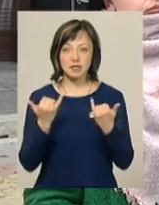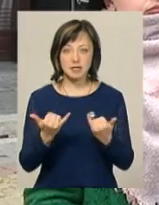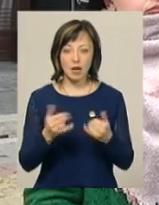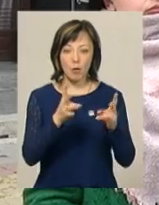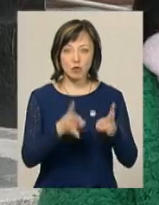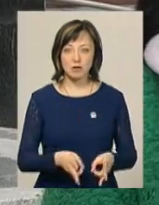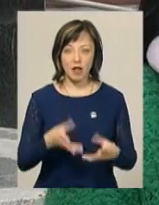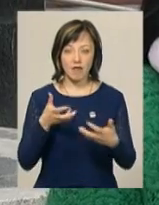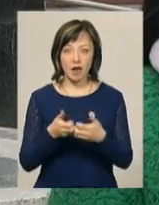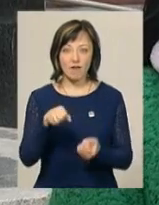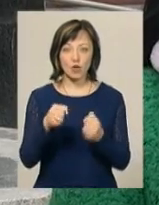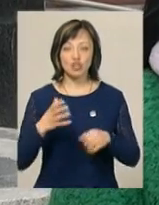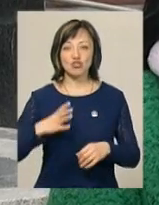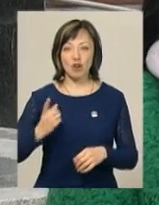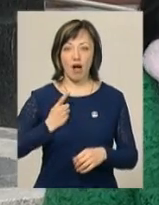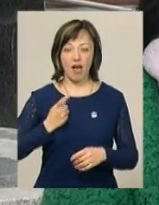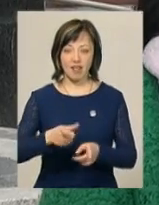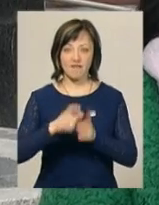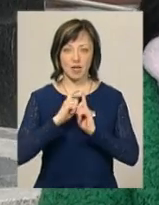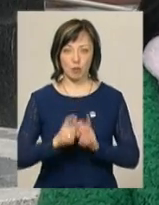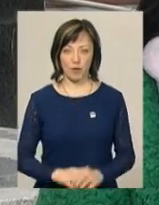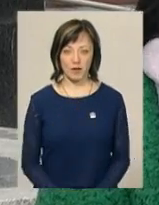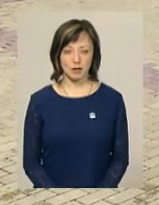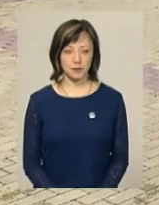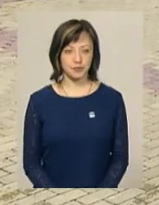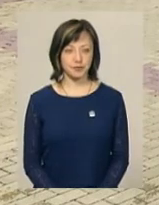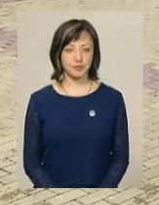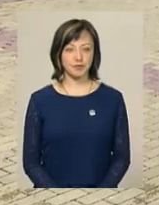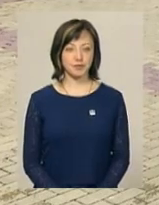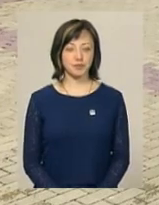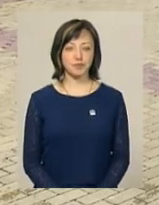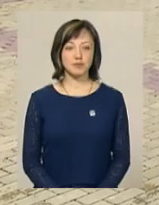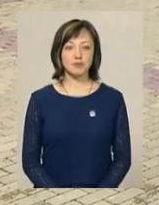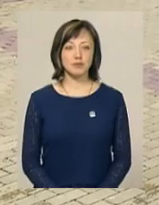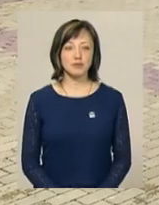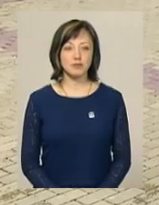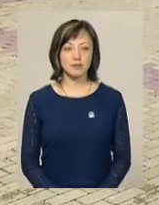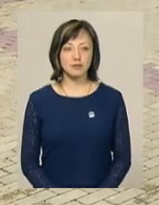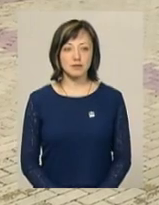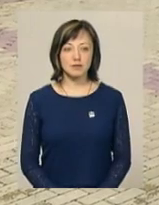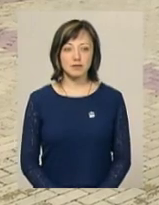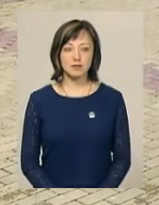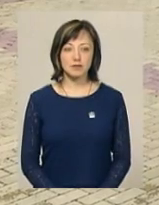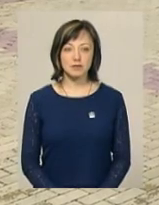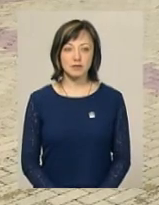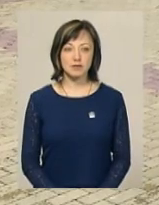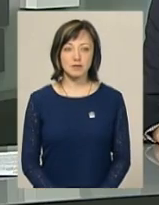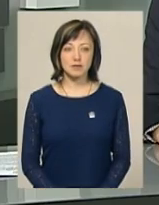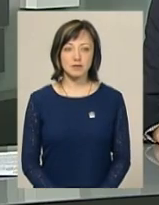постраждалий у ДТП водій чекає на відповідь. Дарина Денисенко, Олександр Горішевський, Володимир Саприкін – Новини, Поділя, Центр.